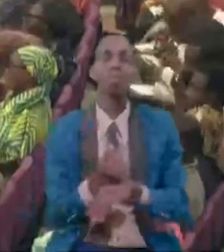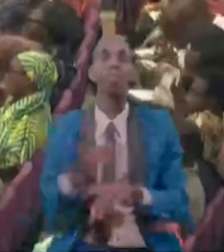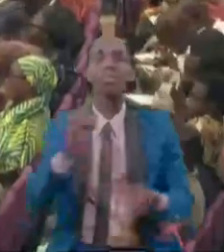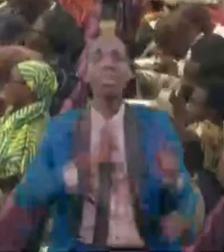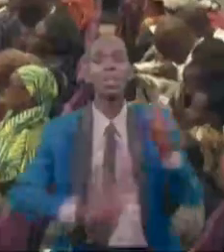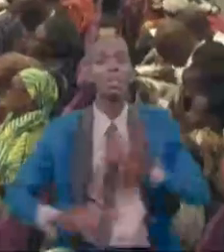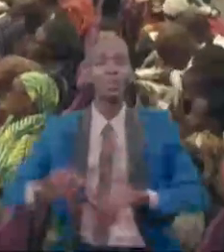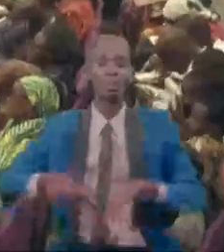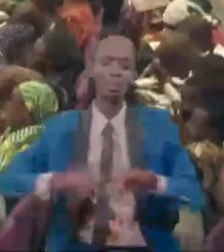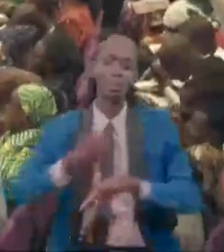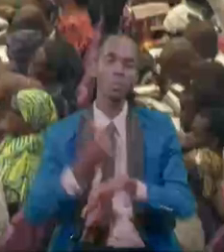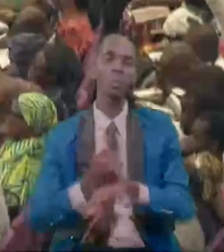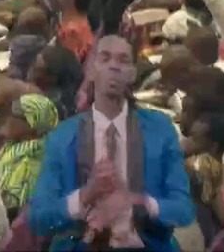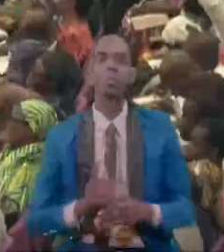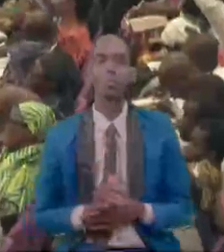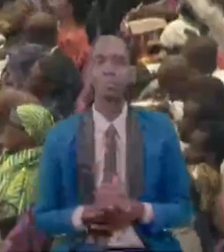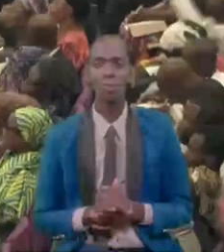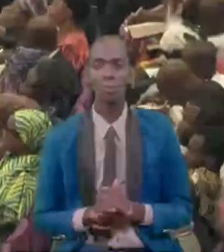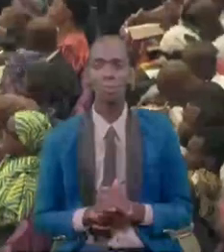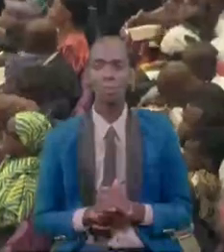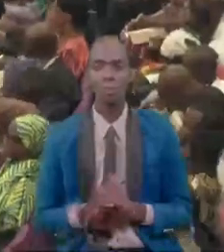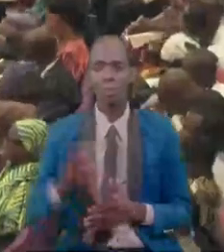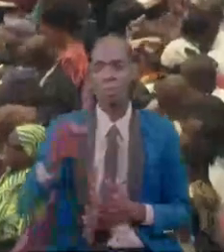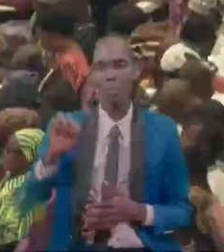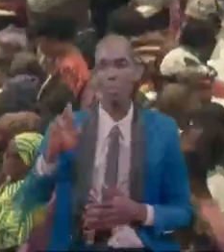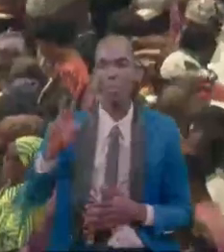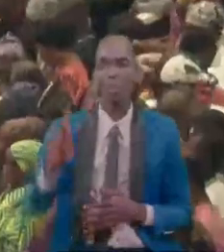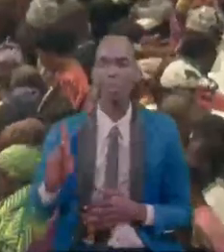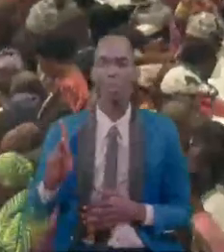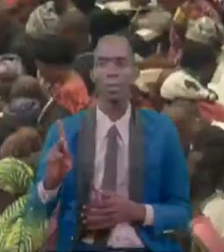Que quelqu'un là-bas crie confirmation. Marc